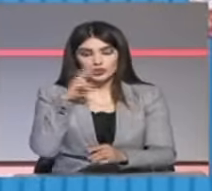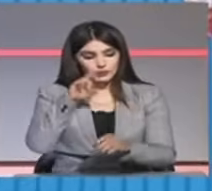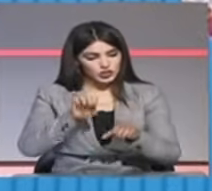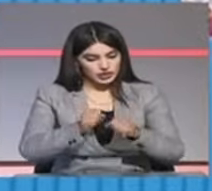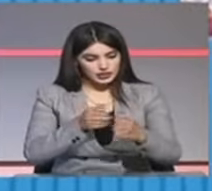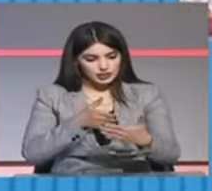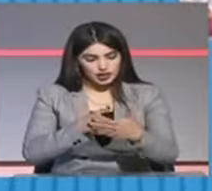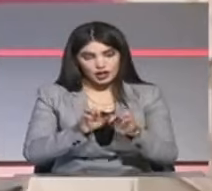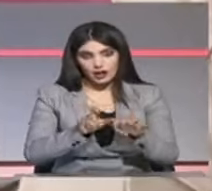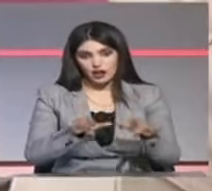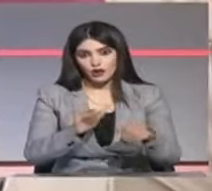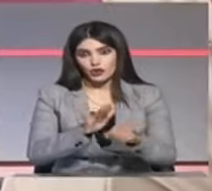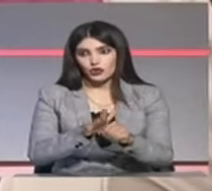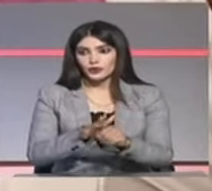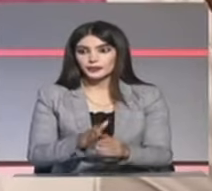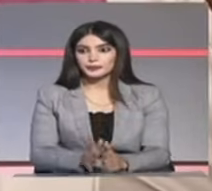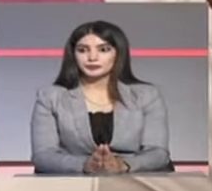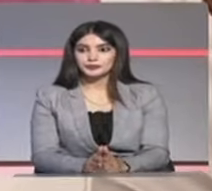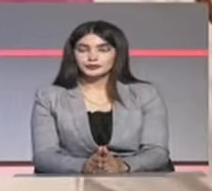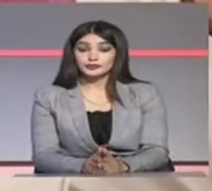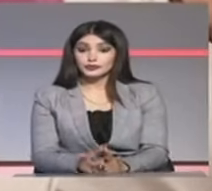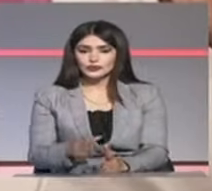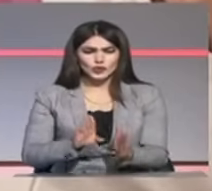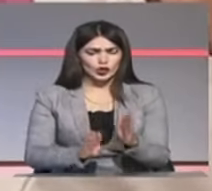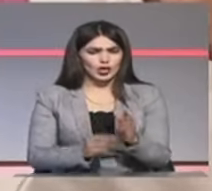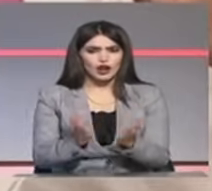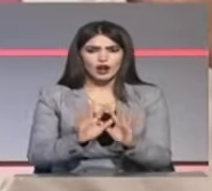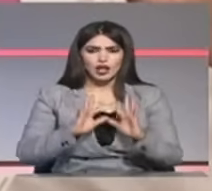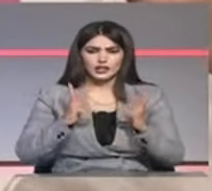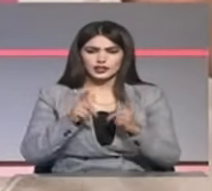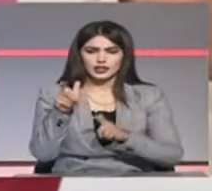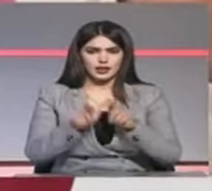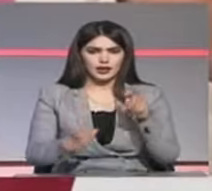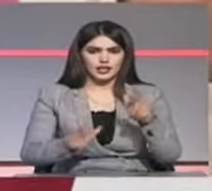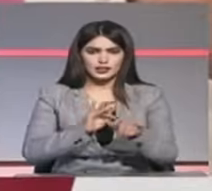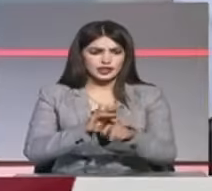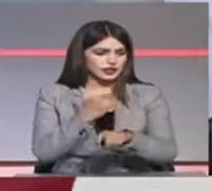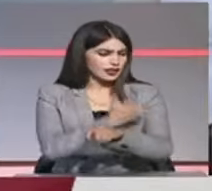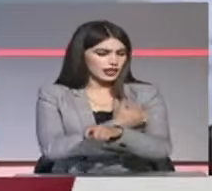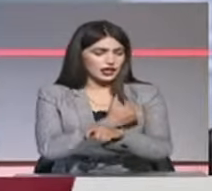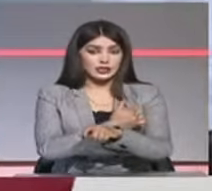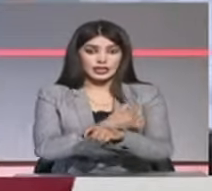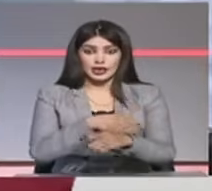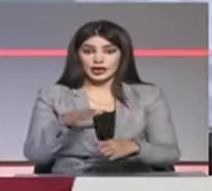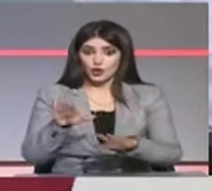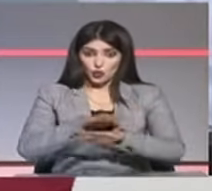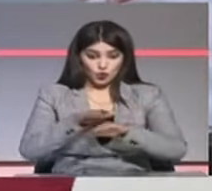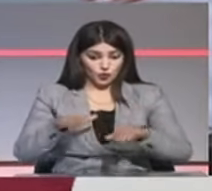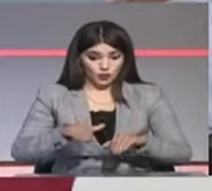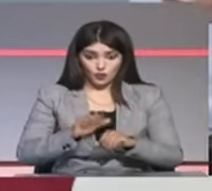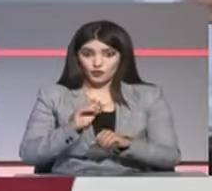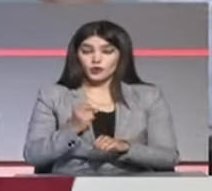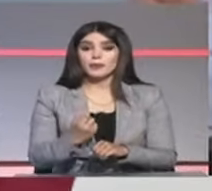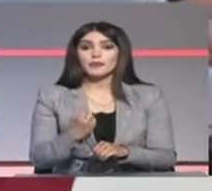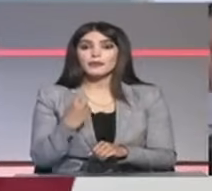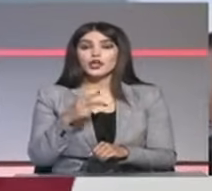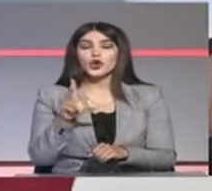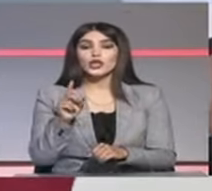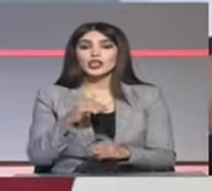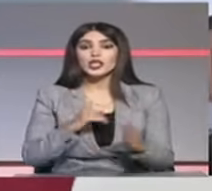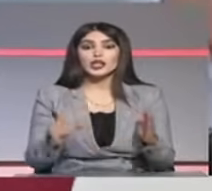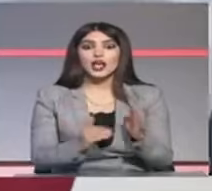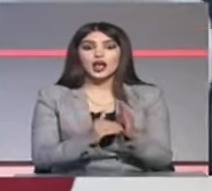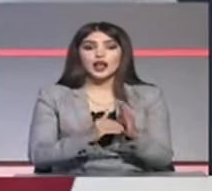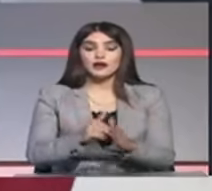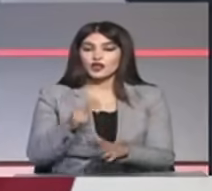الحلقه العدوه وقد تجاوز العدد الجملي للاشخاص الذين تلقوا التلقيح المضاد لفيروس كورونا مائه وثلاثين الفا